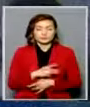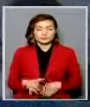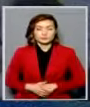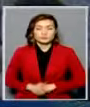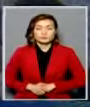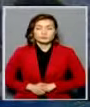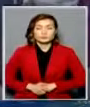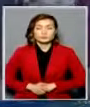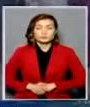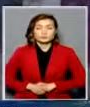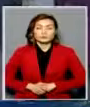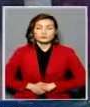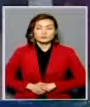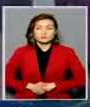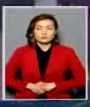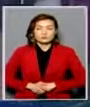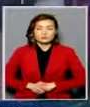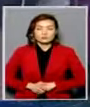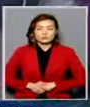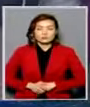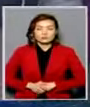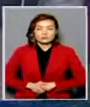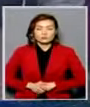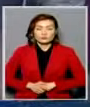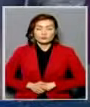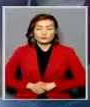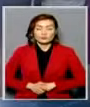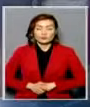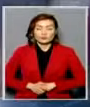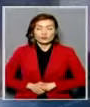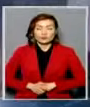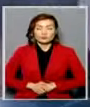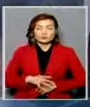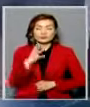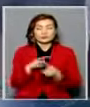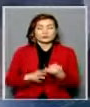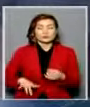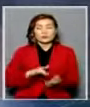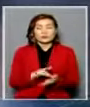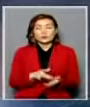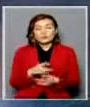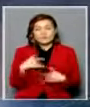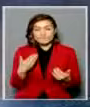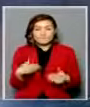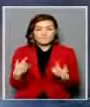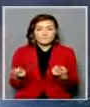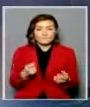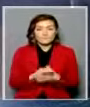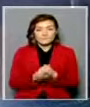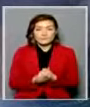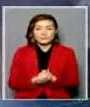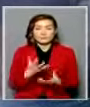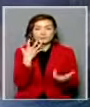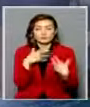праздником. Я родилась в Казахстане. Неотъемлемая часть Курусу – приветствие рукопожатием